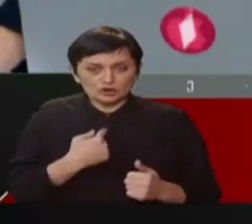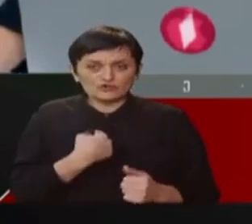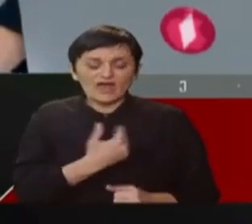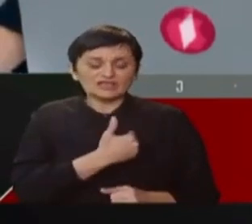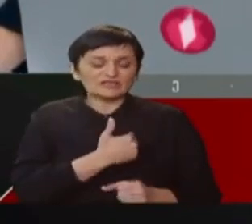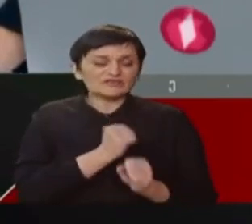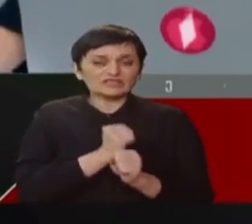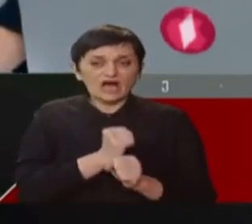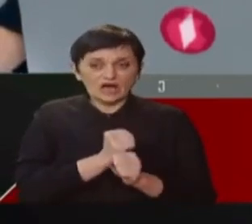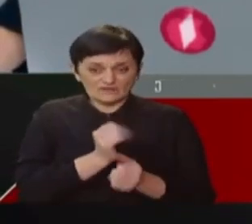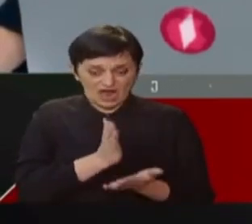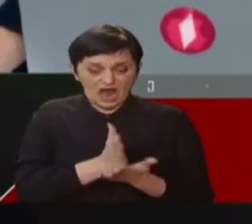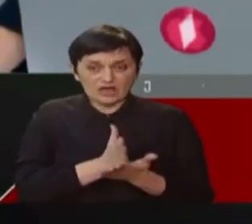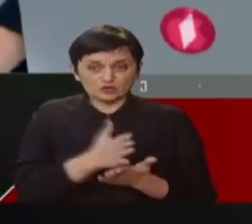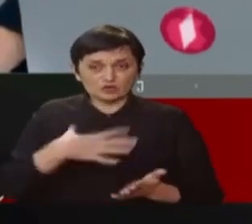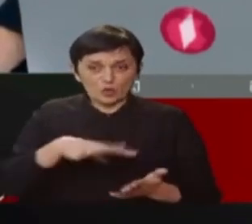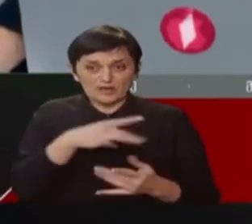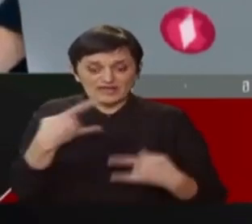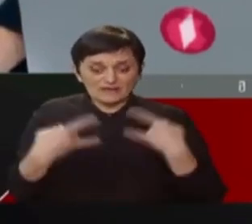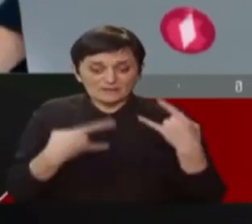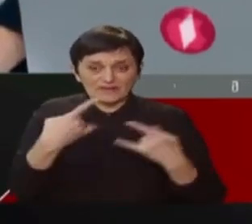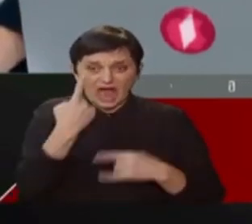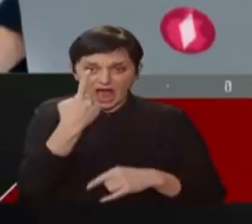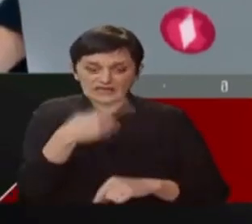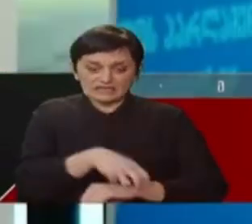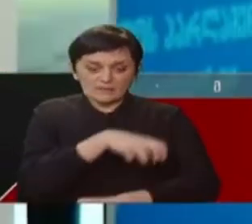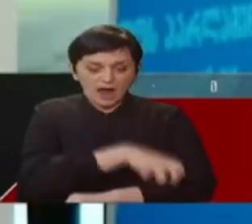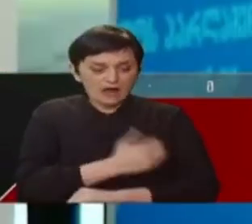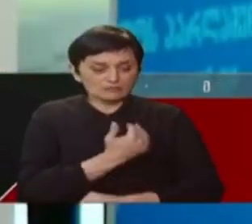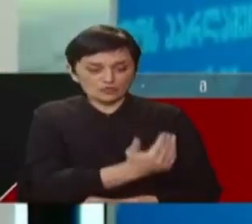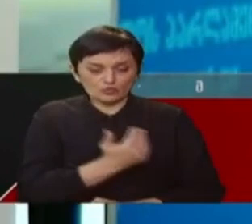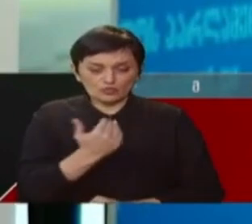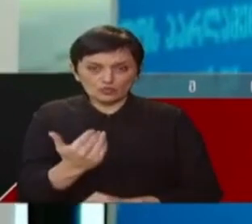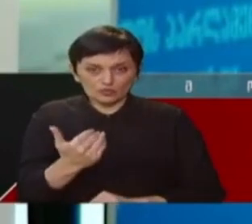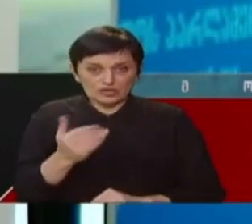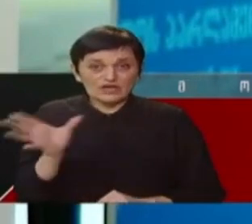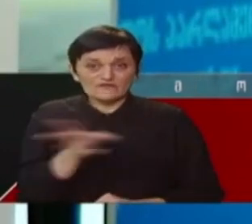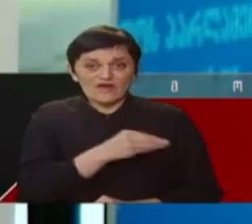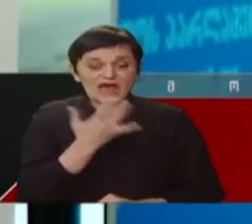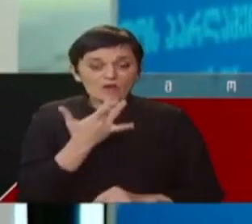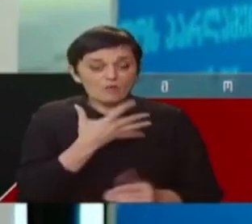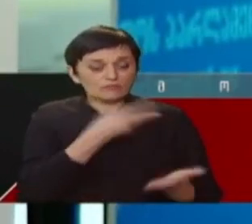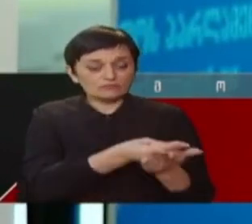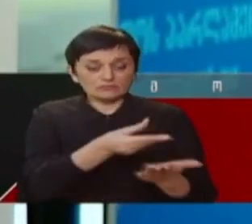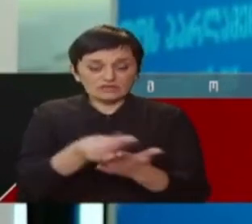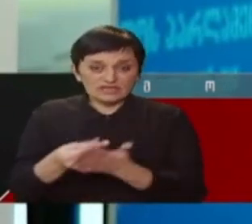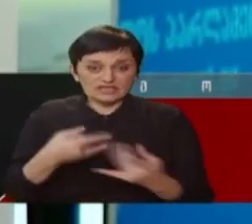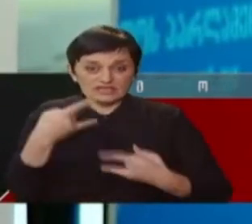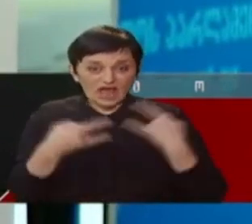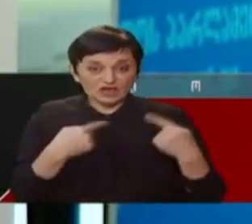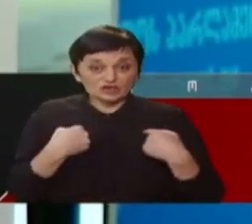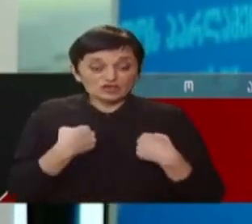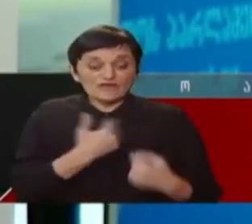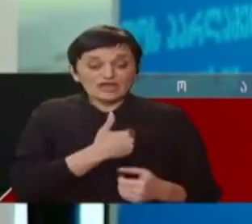გვინდა გავაკეთოთ, ხო არსებობს ამ ქვეყანაში ტელევიზიები, ერთპარტიული ტელევიზიები, რომ ყველა პოლიტიკურ პარტიას თავისი ტელევიზია აქვს. ჩვენ გვინდა რომ